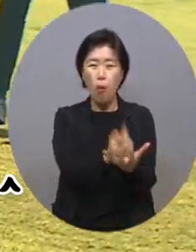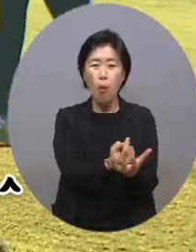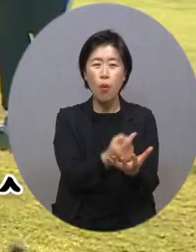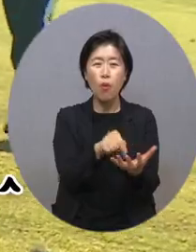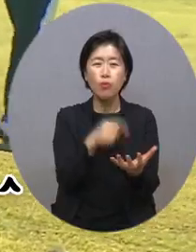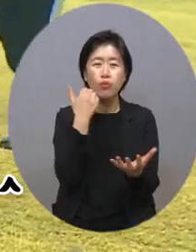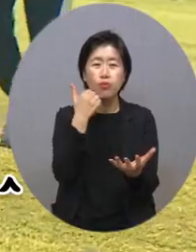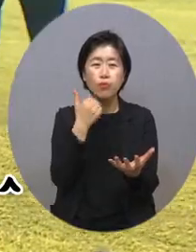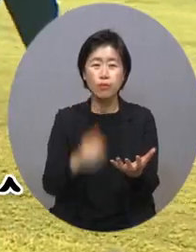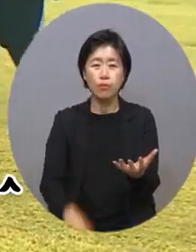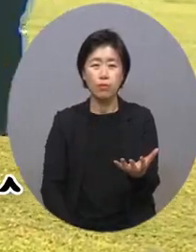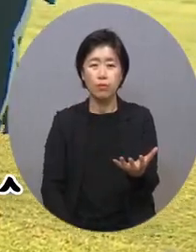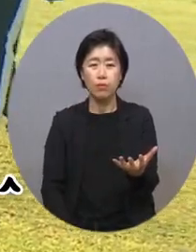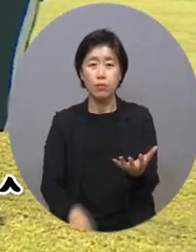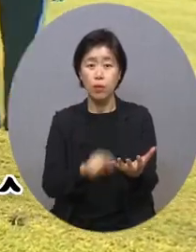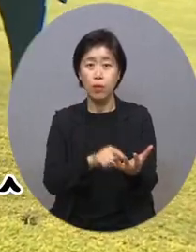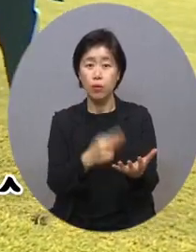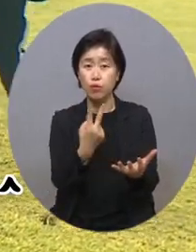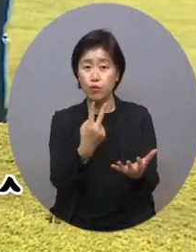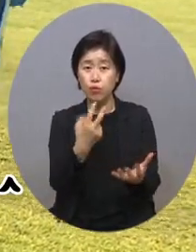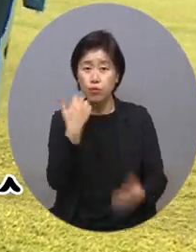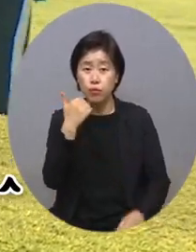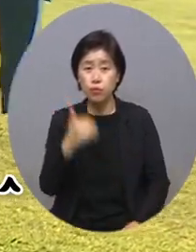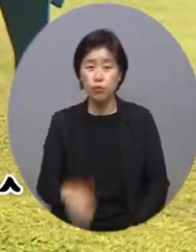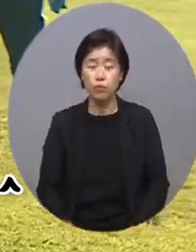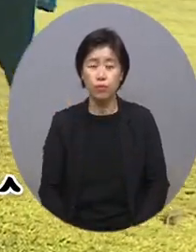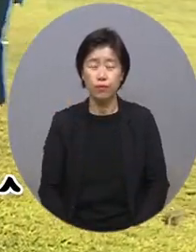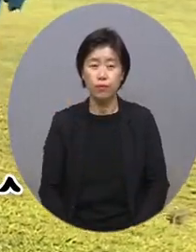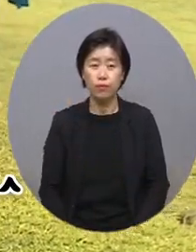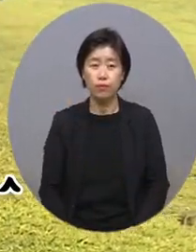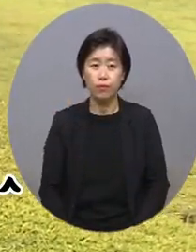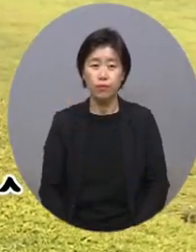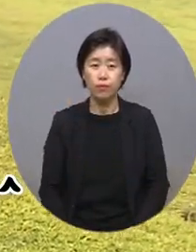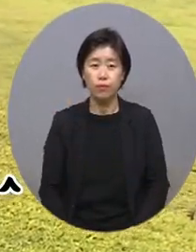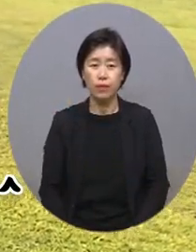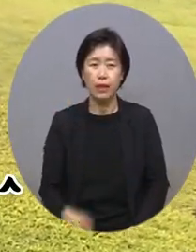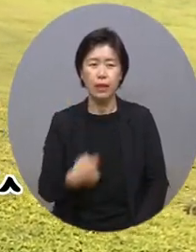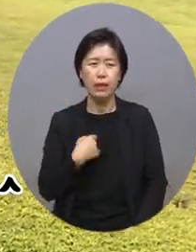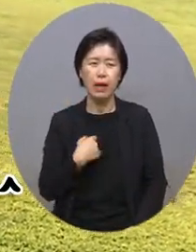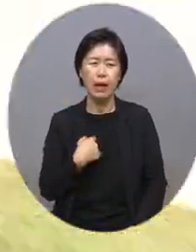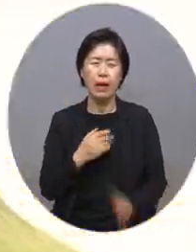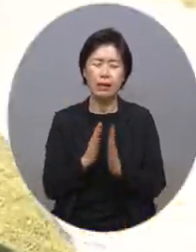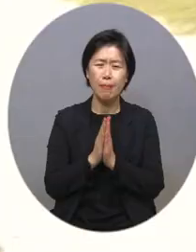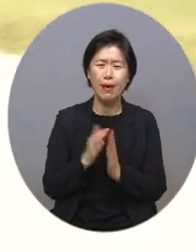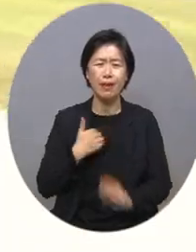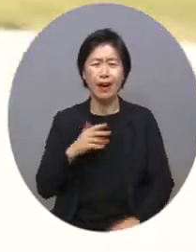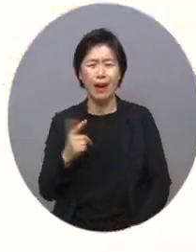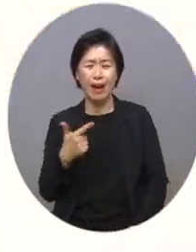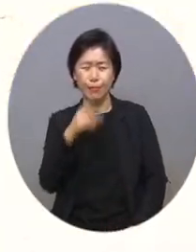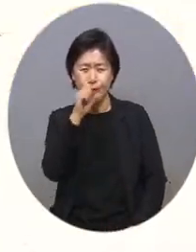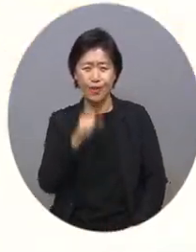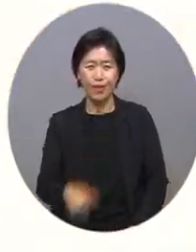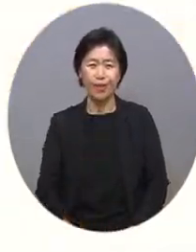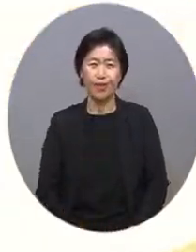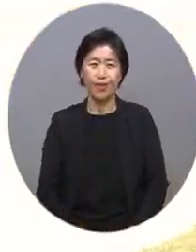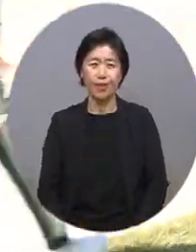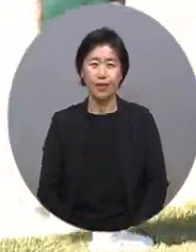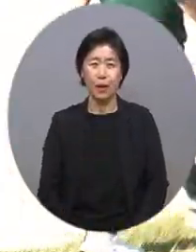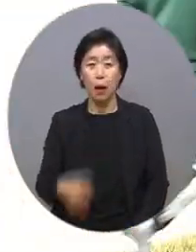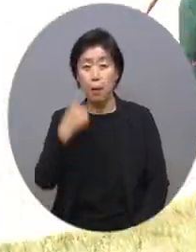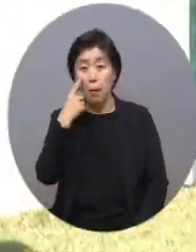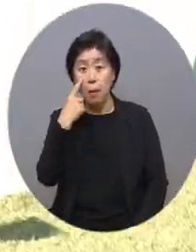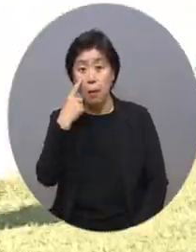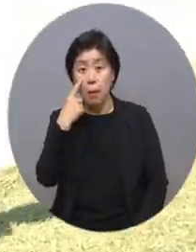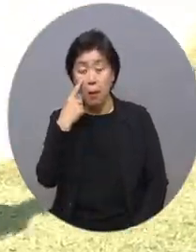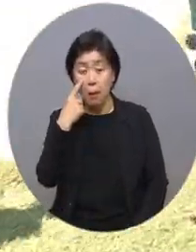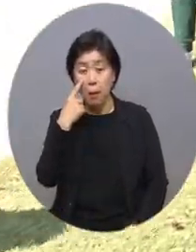두 개야, 대박. 제발. 턱 누구야? 앞에 게. 턱 제발 내가 아니기를. 봐봐. 아, 앞에 거 내 거